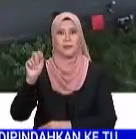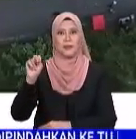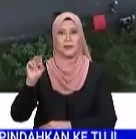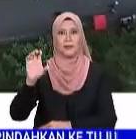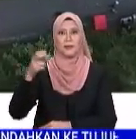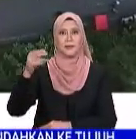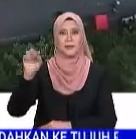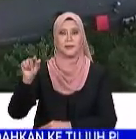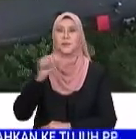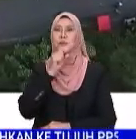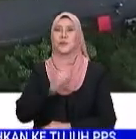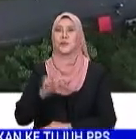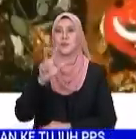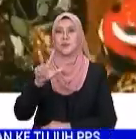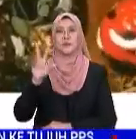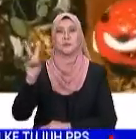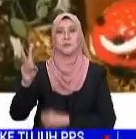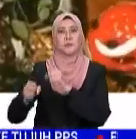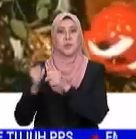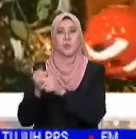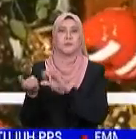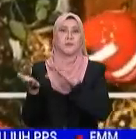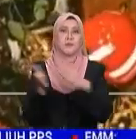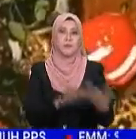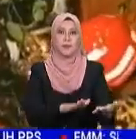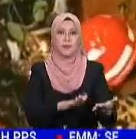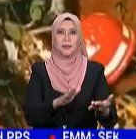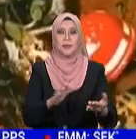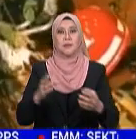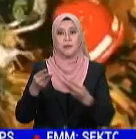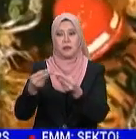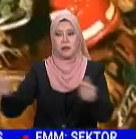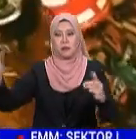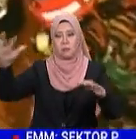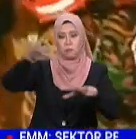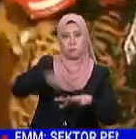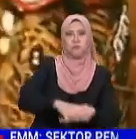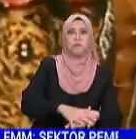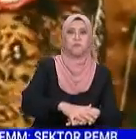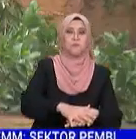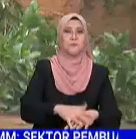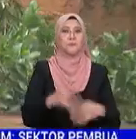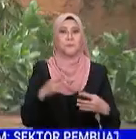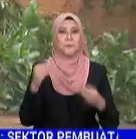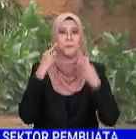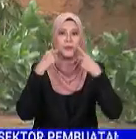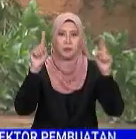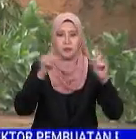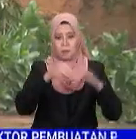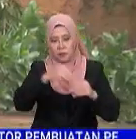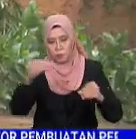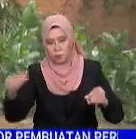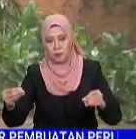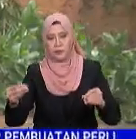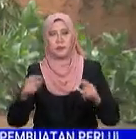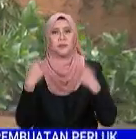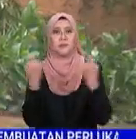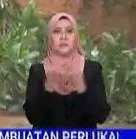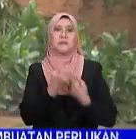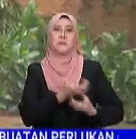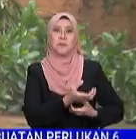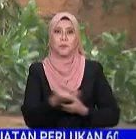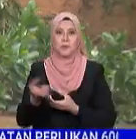cihuy 36 tahun maut akibat tertimbun sebelum mayat mereka berjaya dikeluarkan pasukan